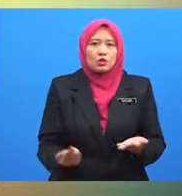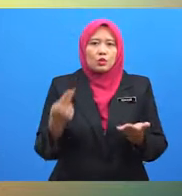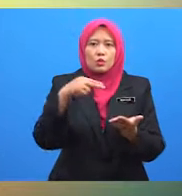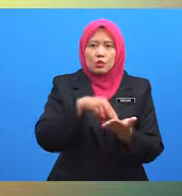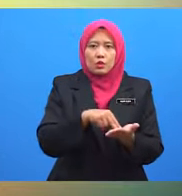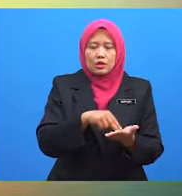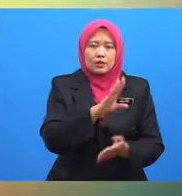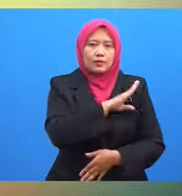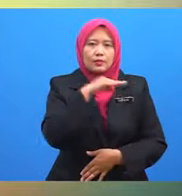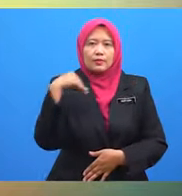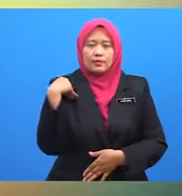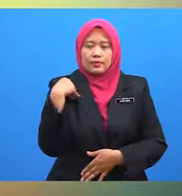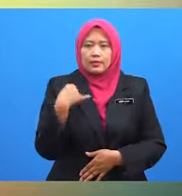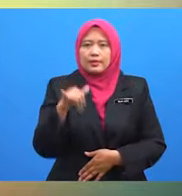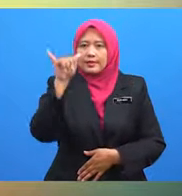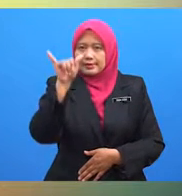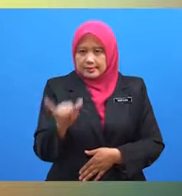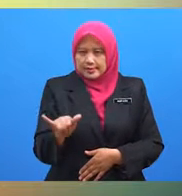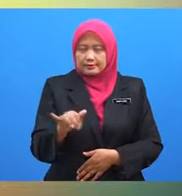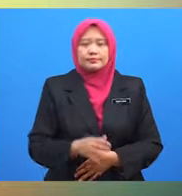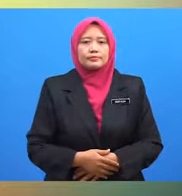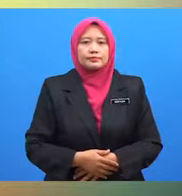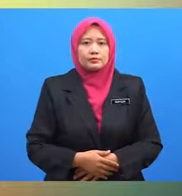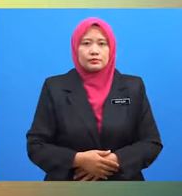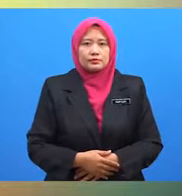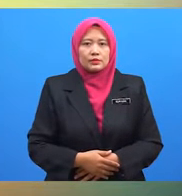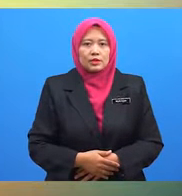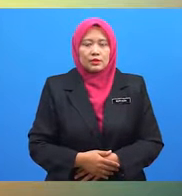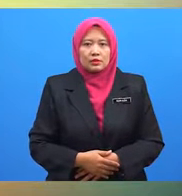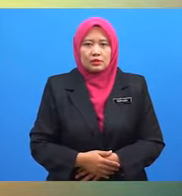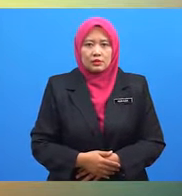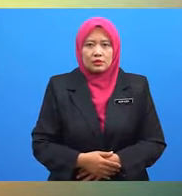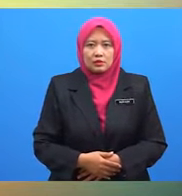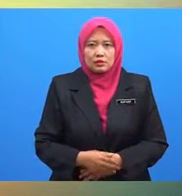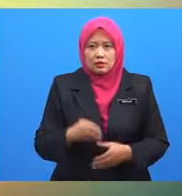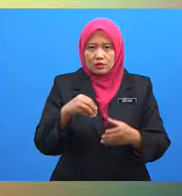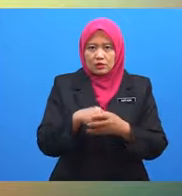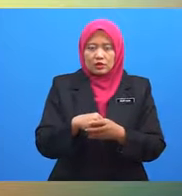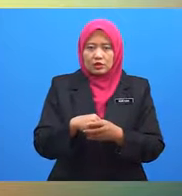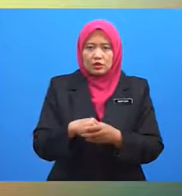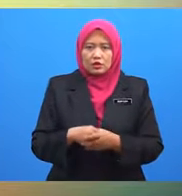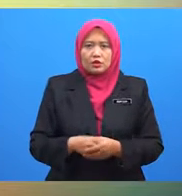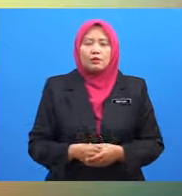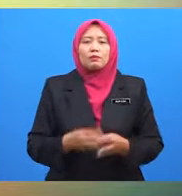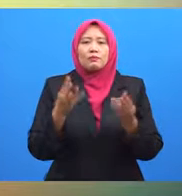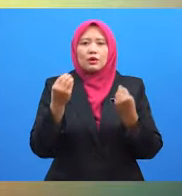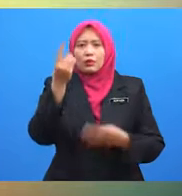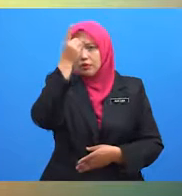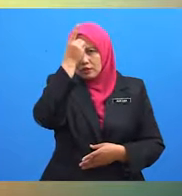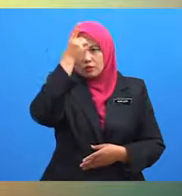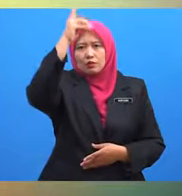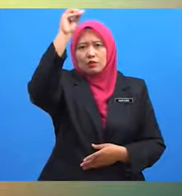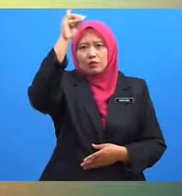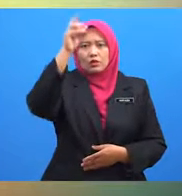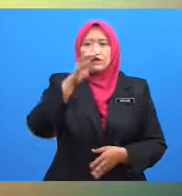ulang dan yang. Kandungan menyeru dewa-dewa dan makhluk bertaraf tinggi